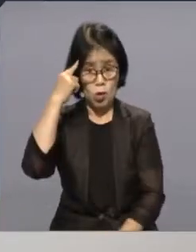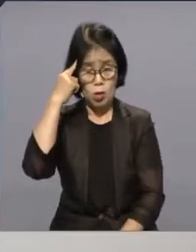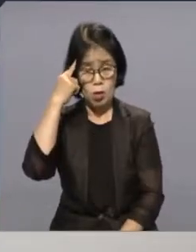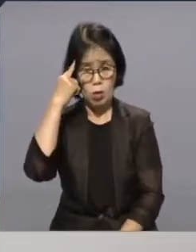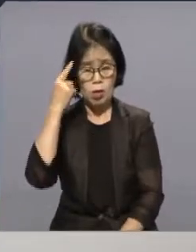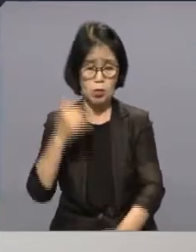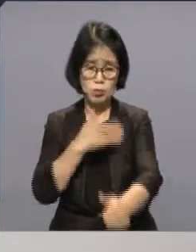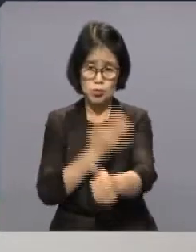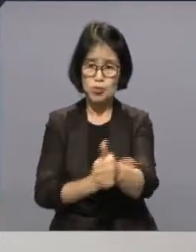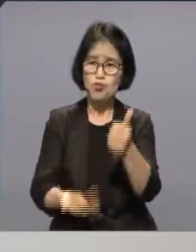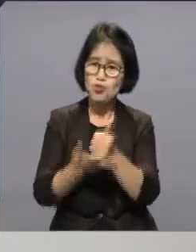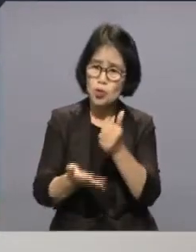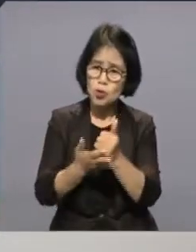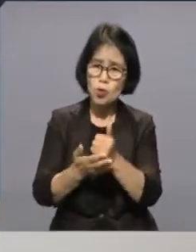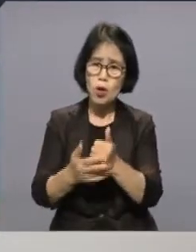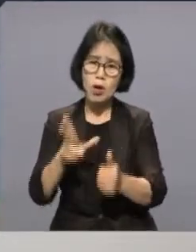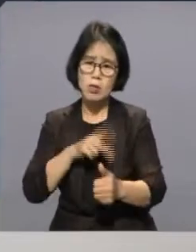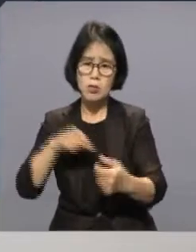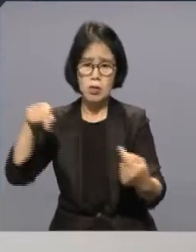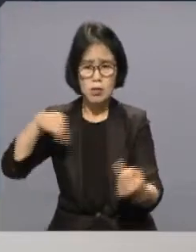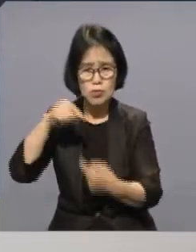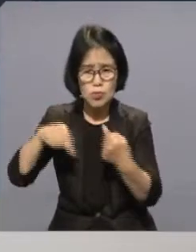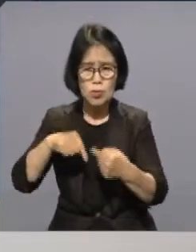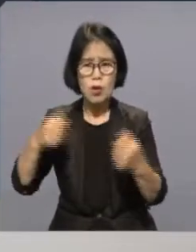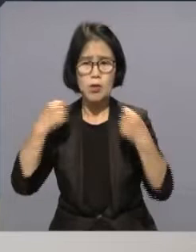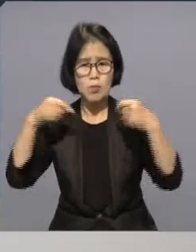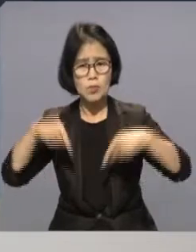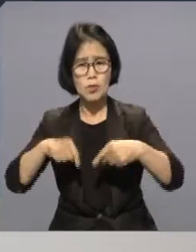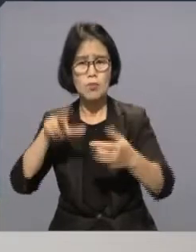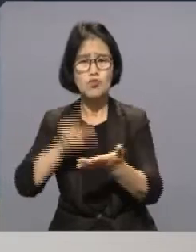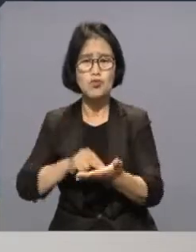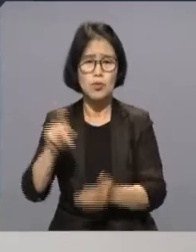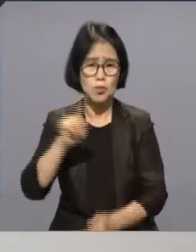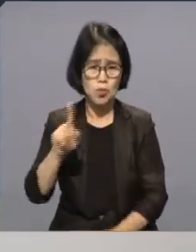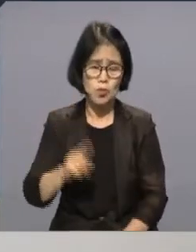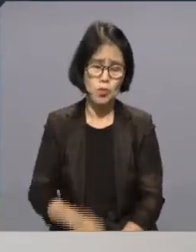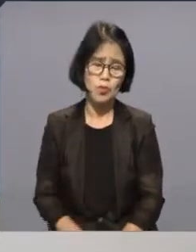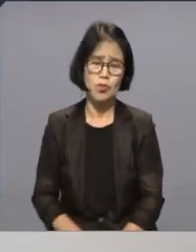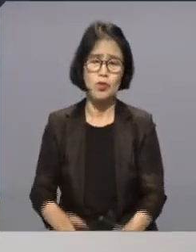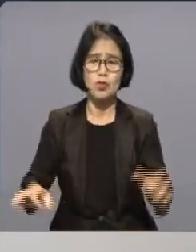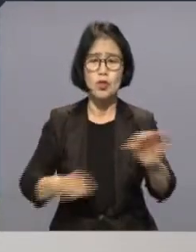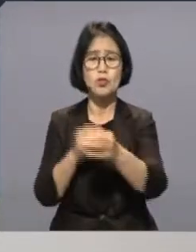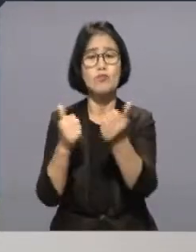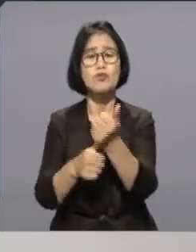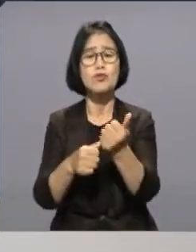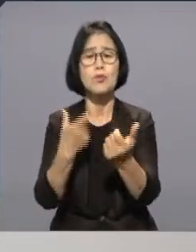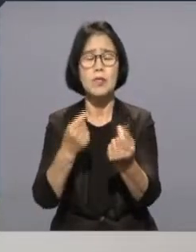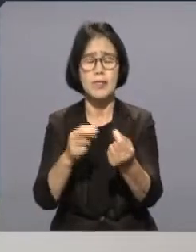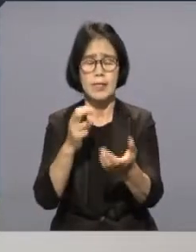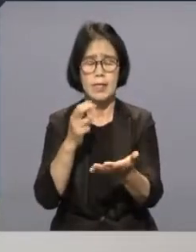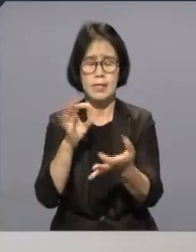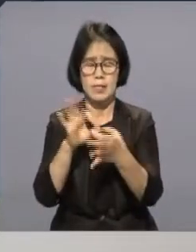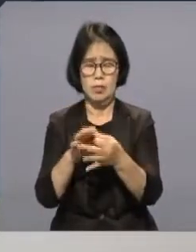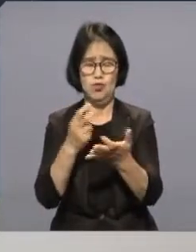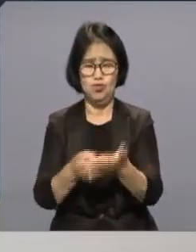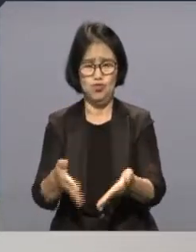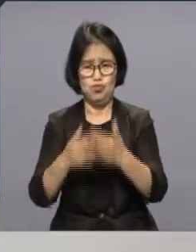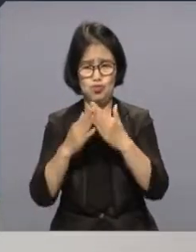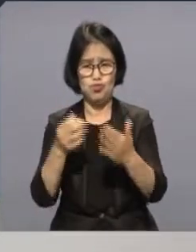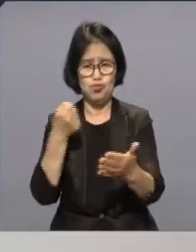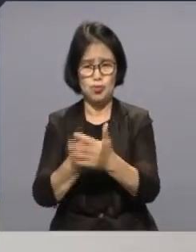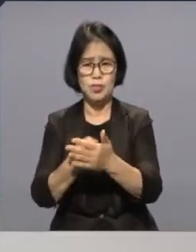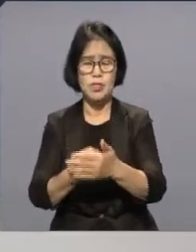인사권이 의회 운영과 협치에 무슨 관련이 있을까요? 경제부지사권도 그렇습니다. 관련 조례 안건이 의결된 건